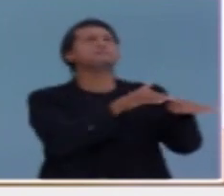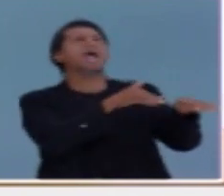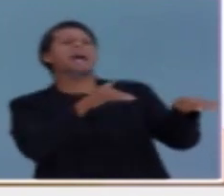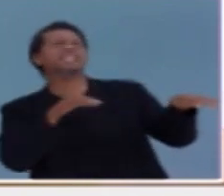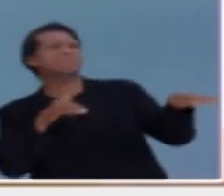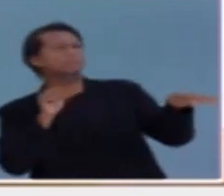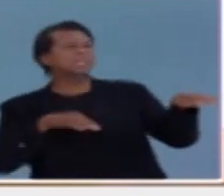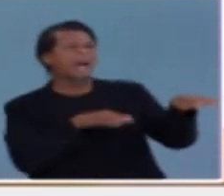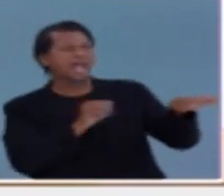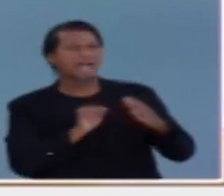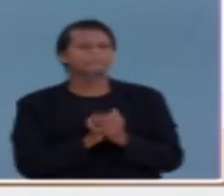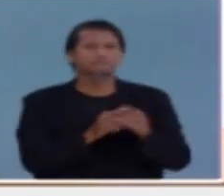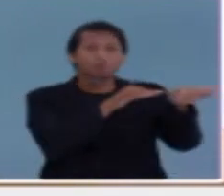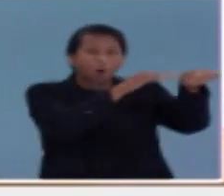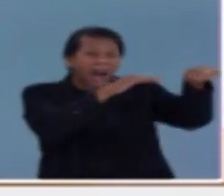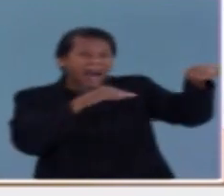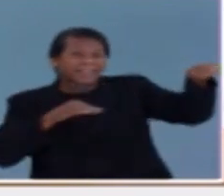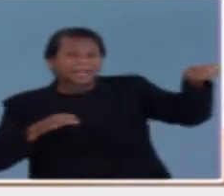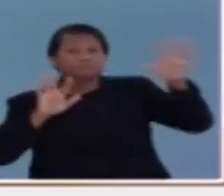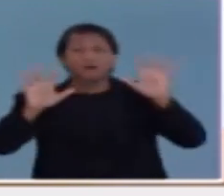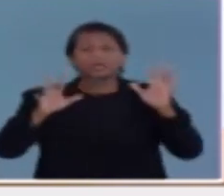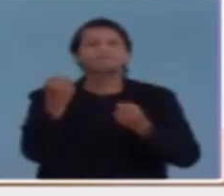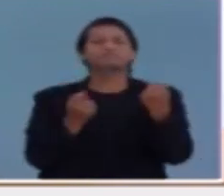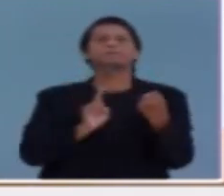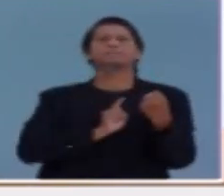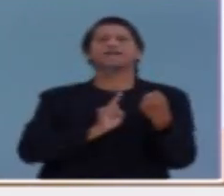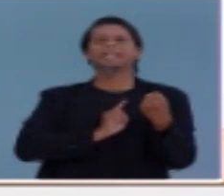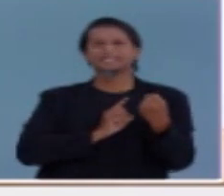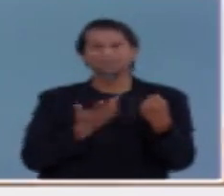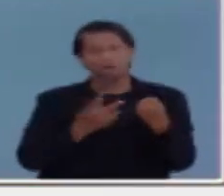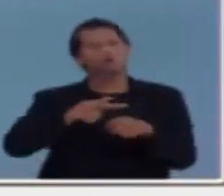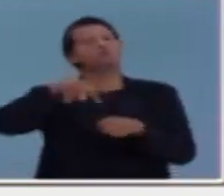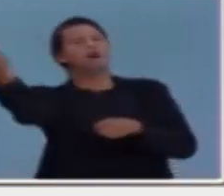antrian kendaraan didominasi kendaraan pribadi dari luar kawasan Bandung.